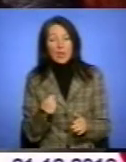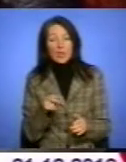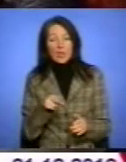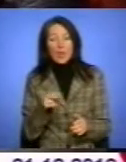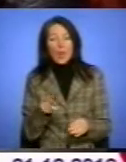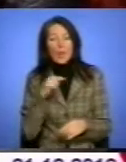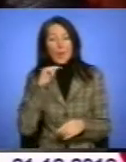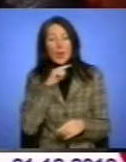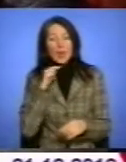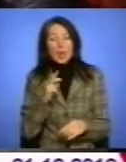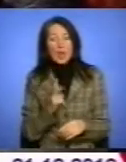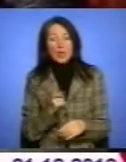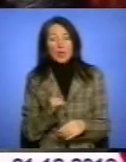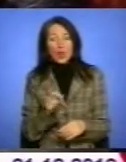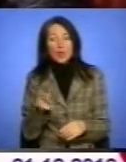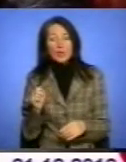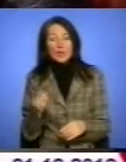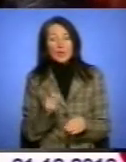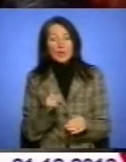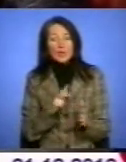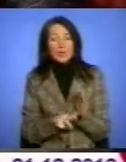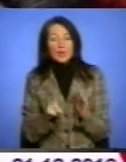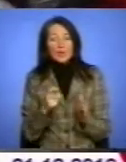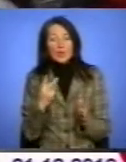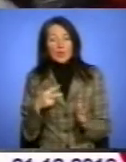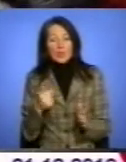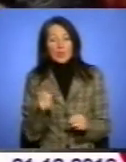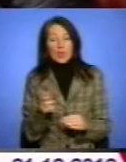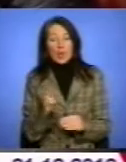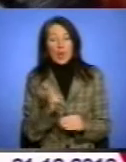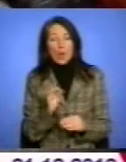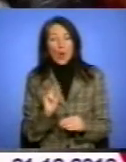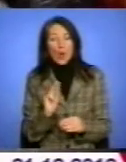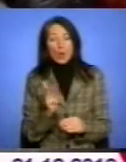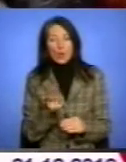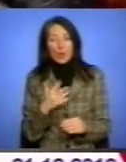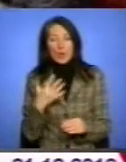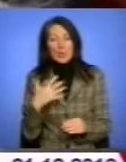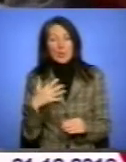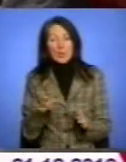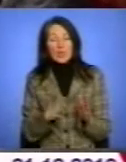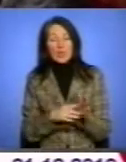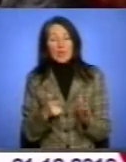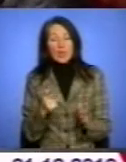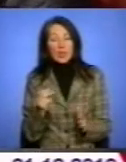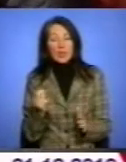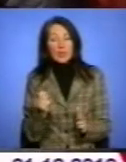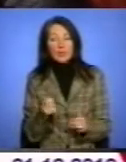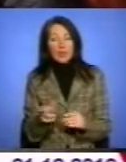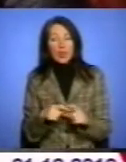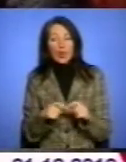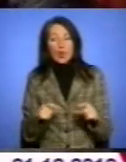Полядвиця копчина – 80-120 гривень. Бочок – 50-59 гривень.